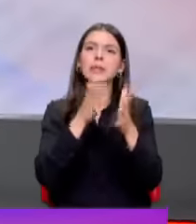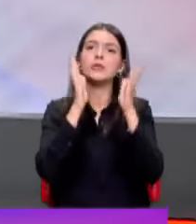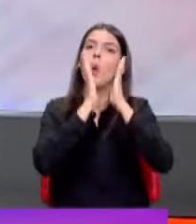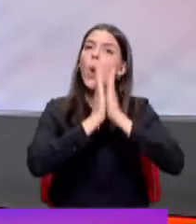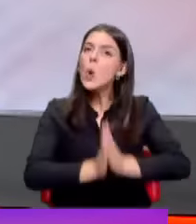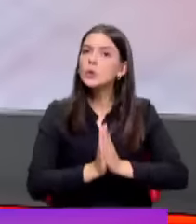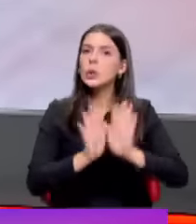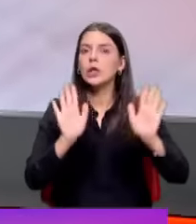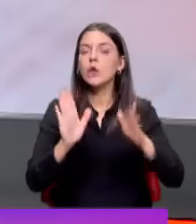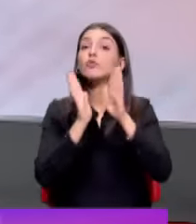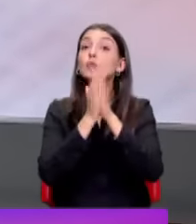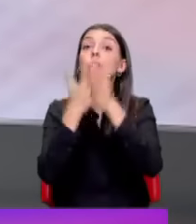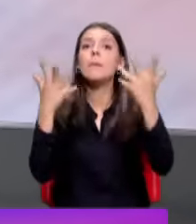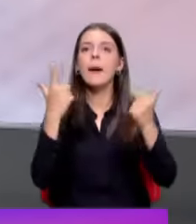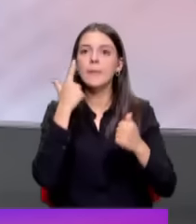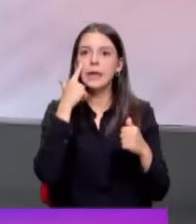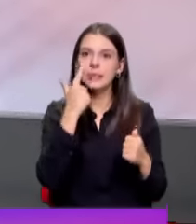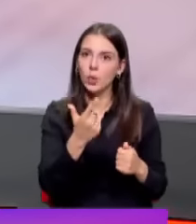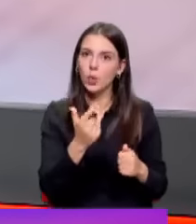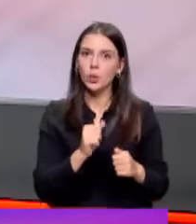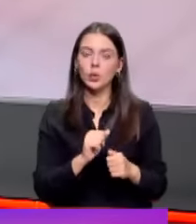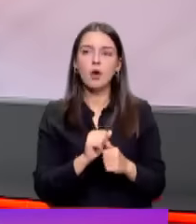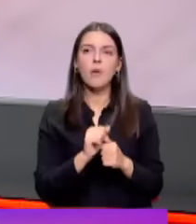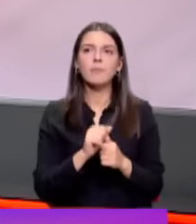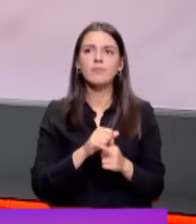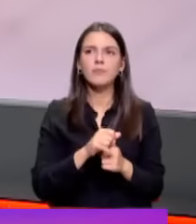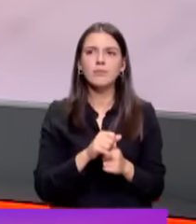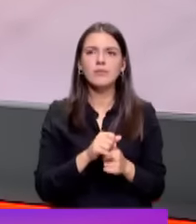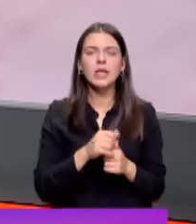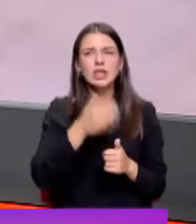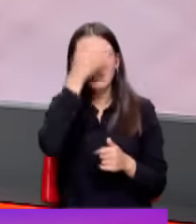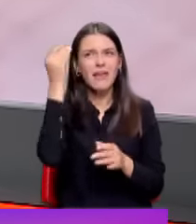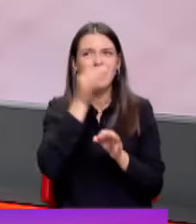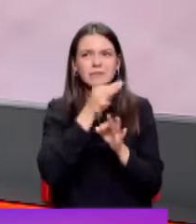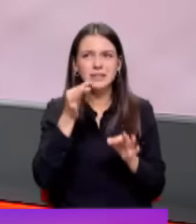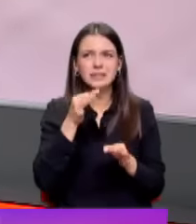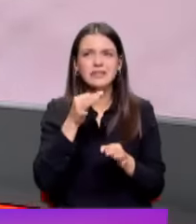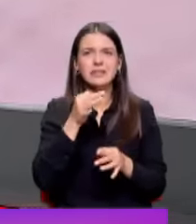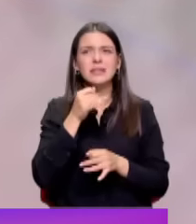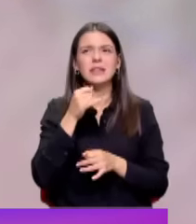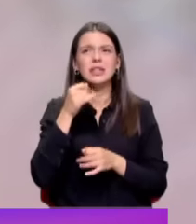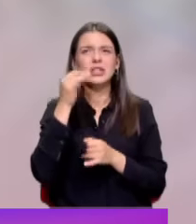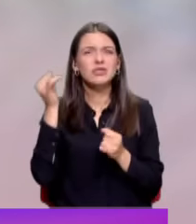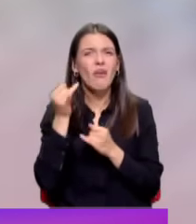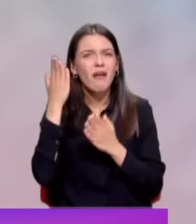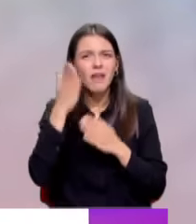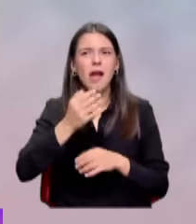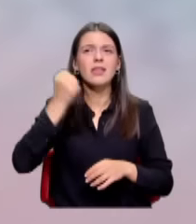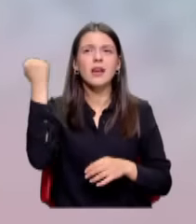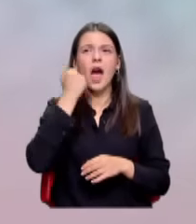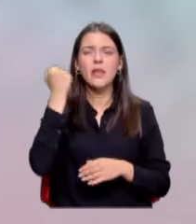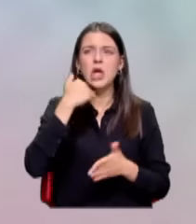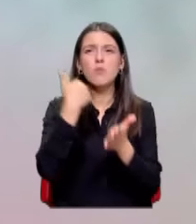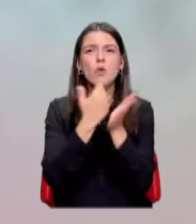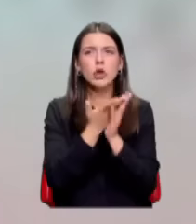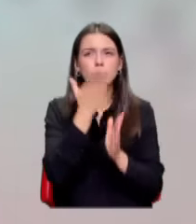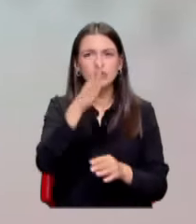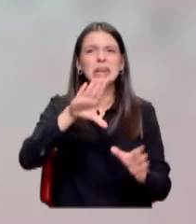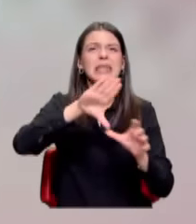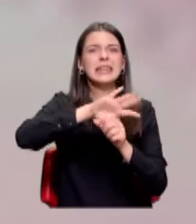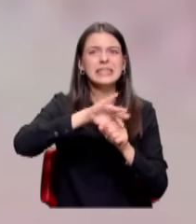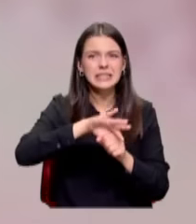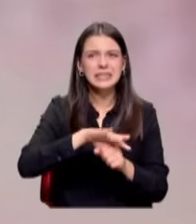dileyerek, kusura bakmayınız, haysiyetsiz, şarlatan, katil, bölücü,